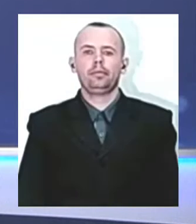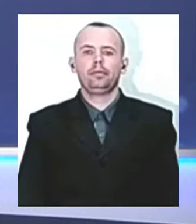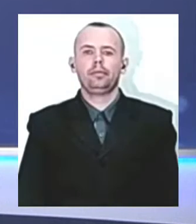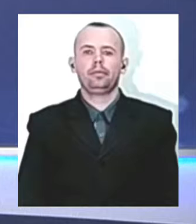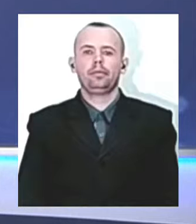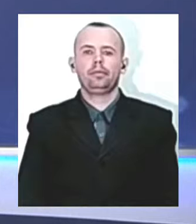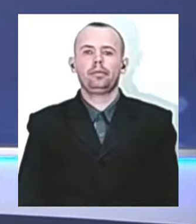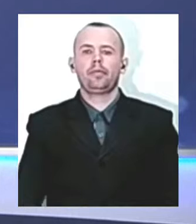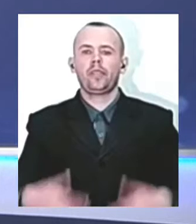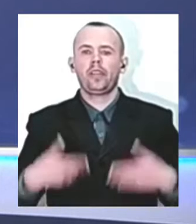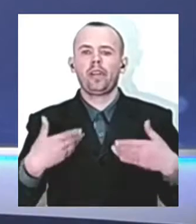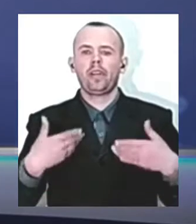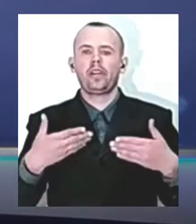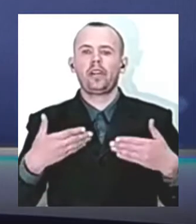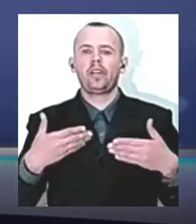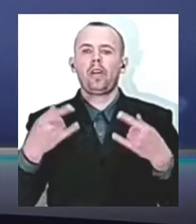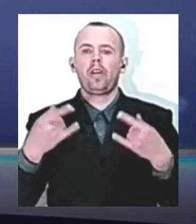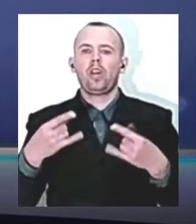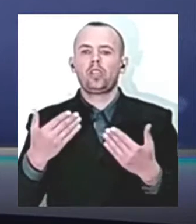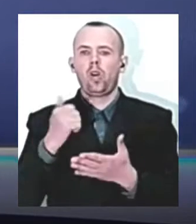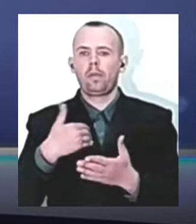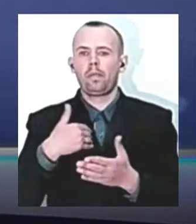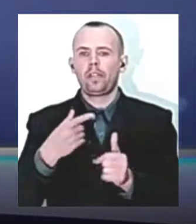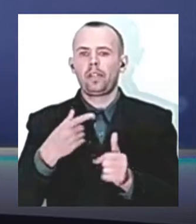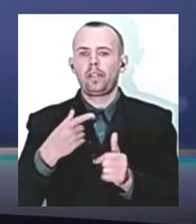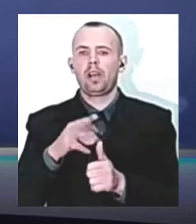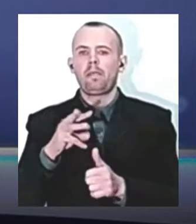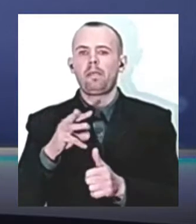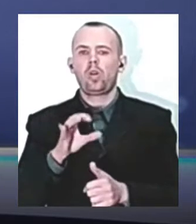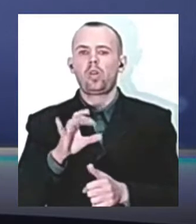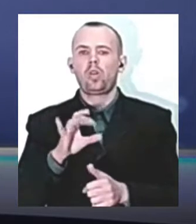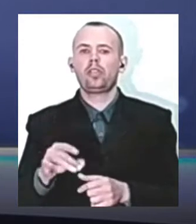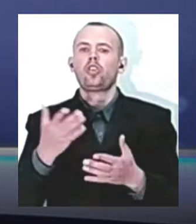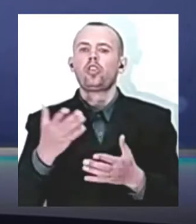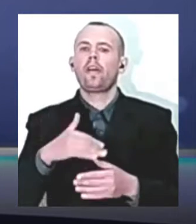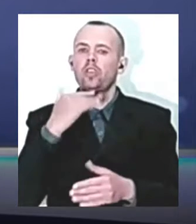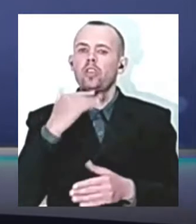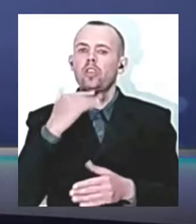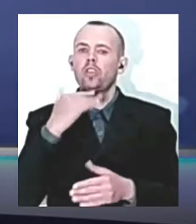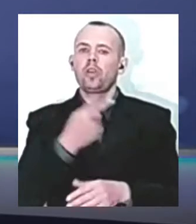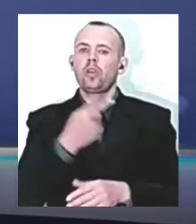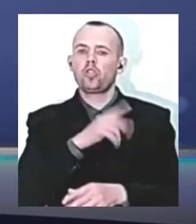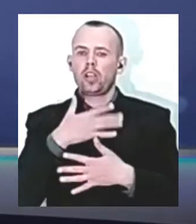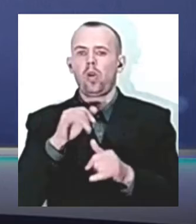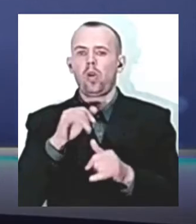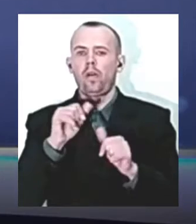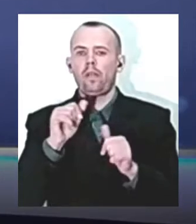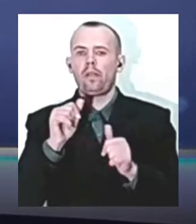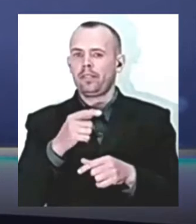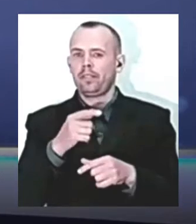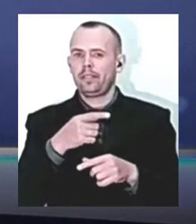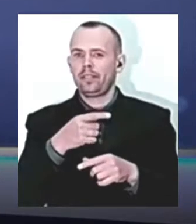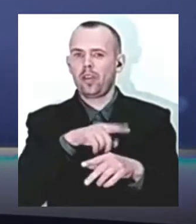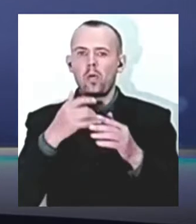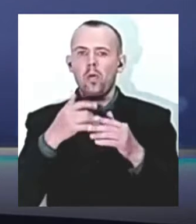Вітаю, в ефірі сьогодні головне. Мене звати Михайло Кушнір. Чи вистачить медичного кисню в опорних лікарнях Одещини? Спробуємо дізнатись відповідь на це питання з